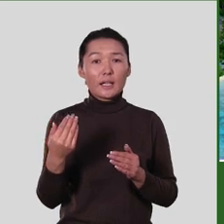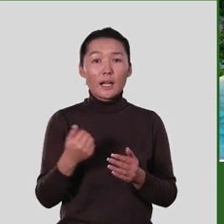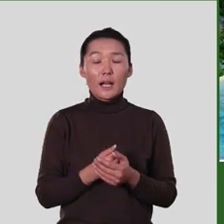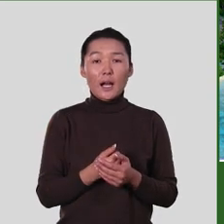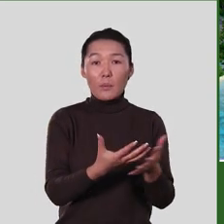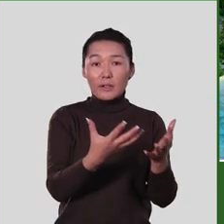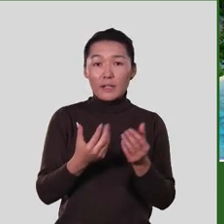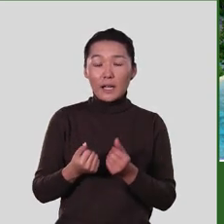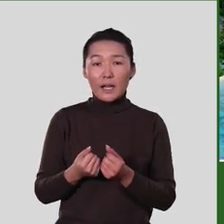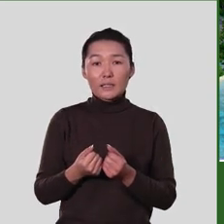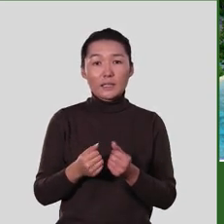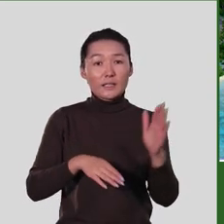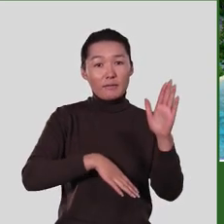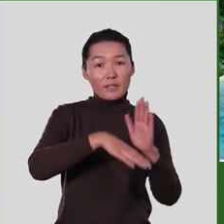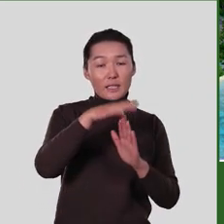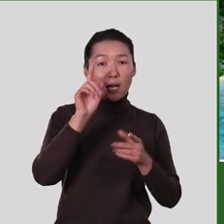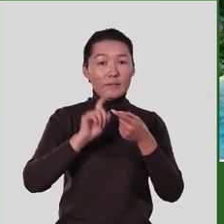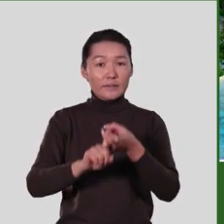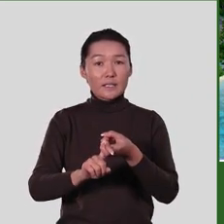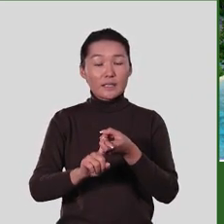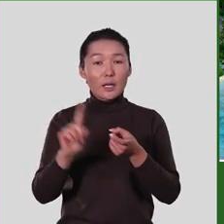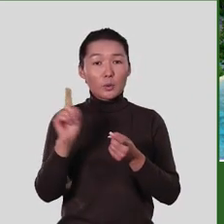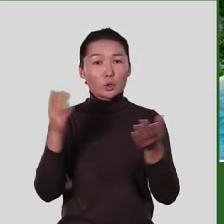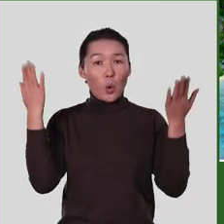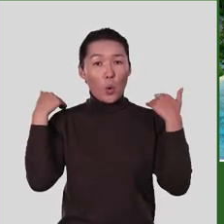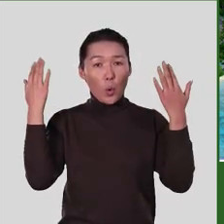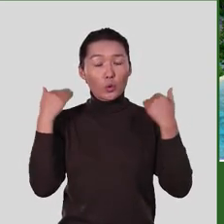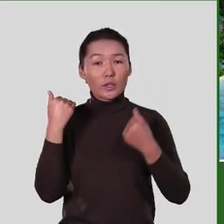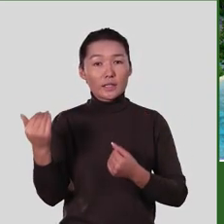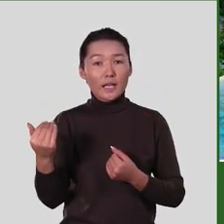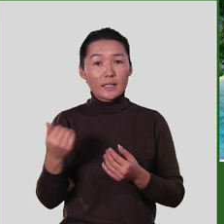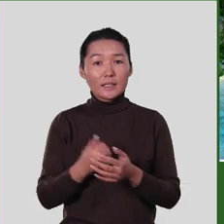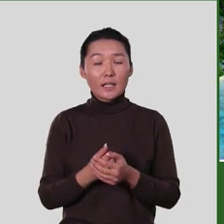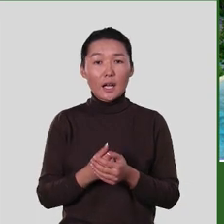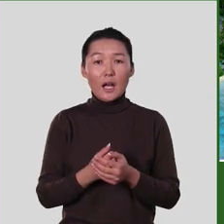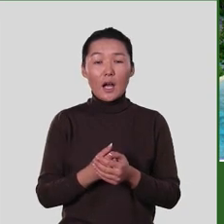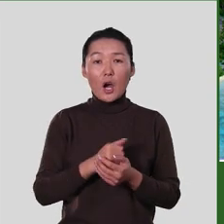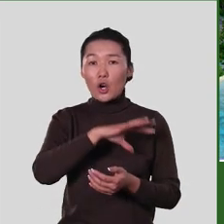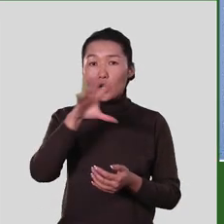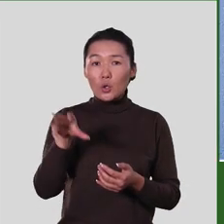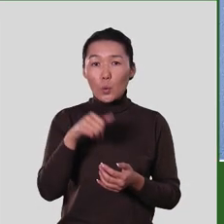особенно высока в связи с тем, что отдых на них возможен круглый год.